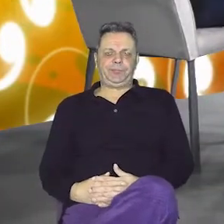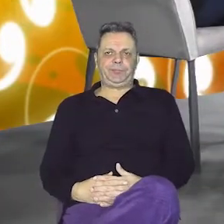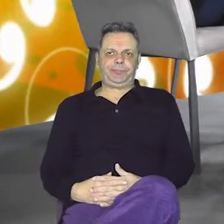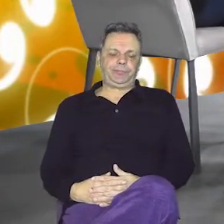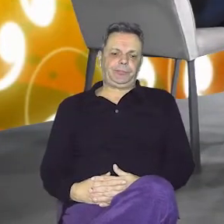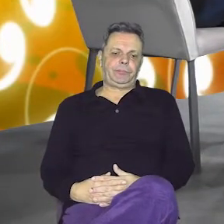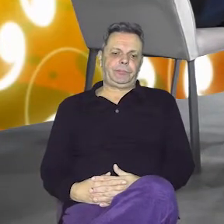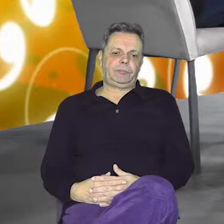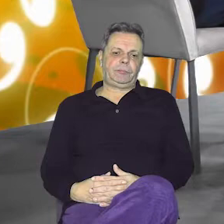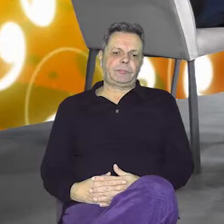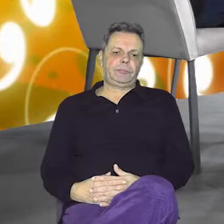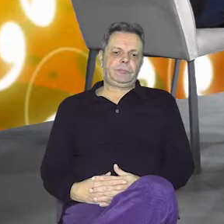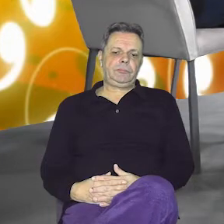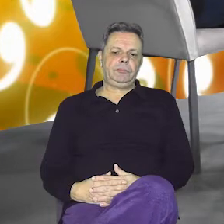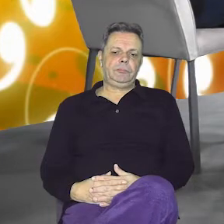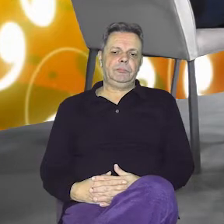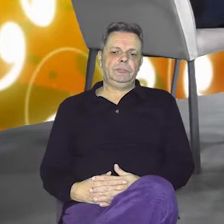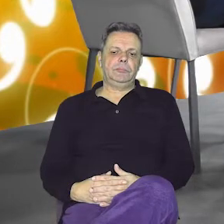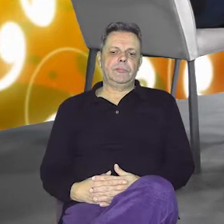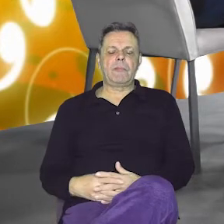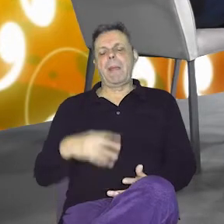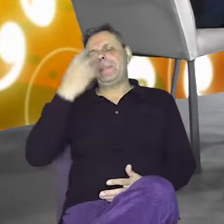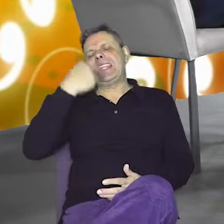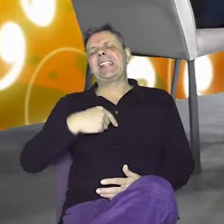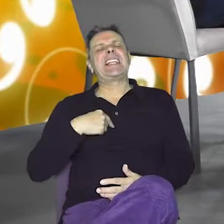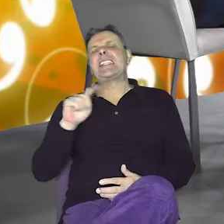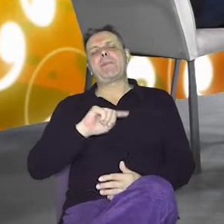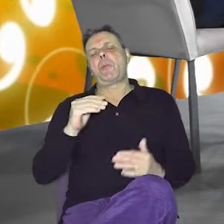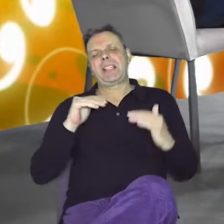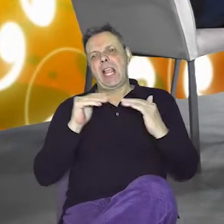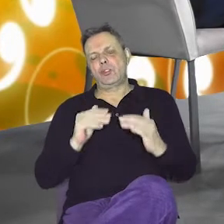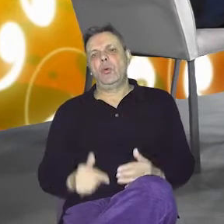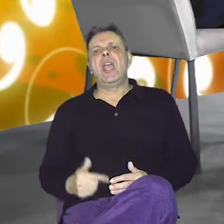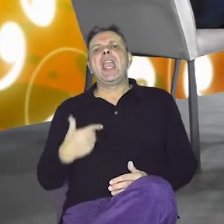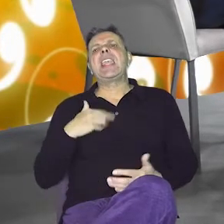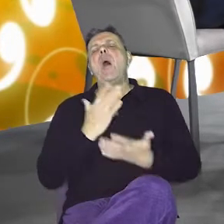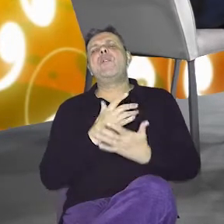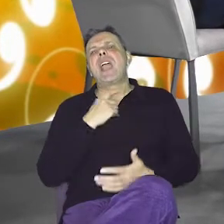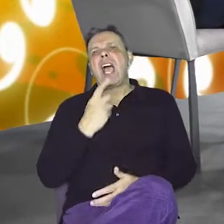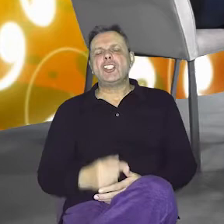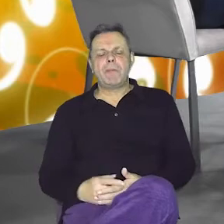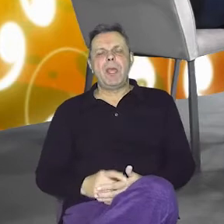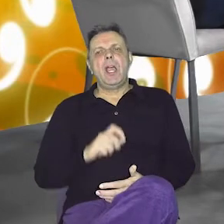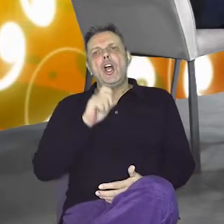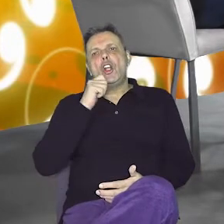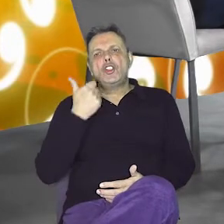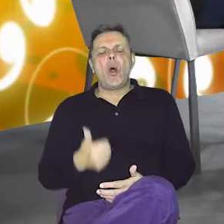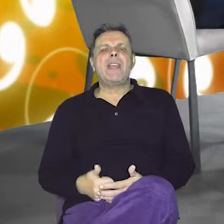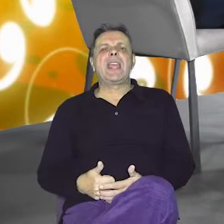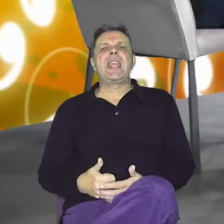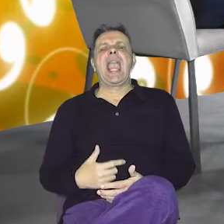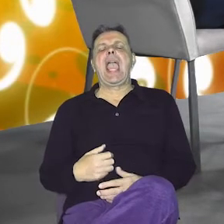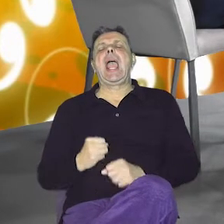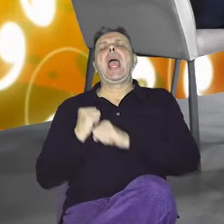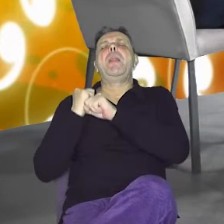Huljev, sa mnom se ne slažu tu psihijatri. Jer ja uvijek kažem, čovjek je